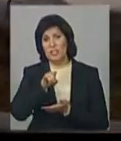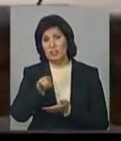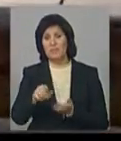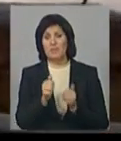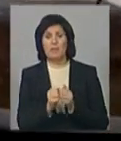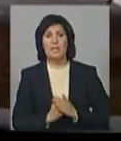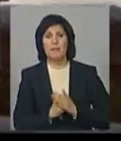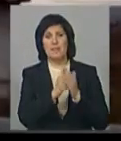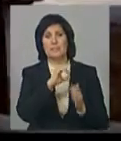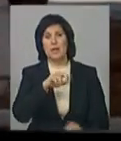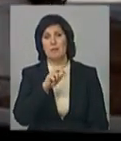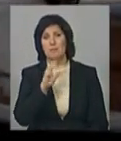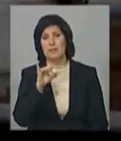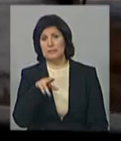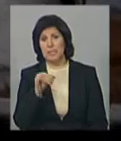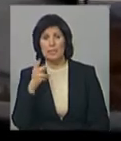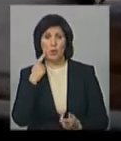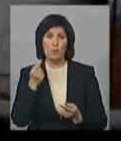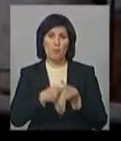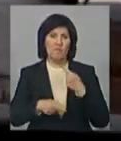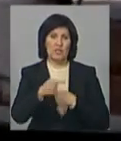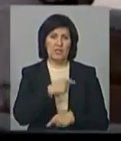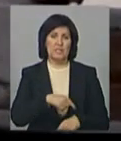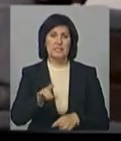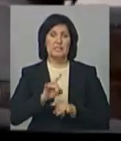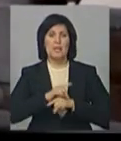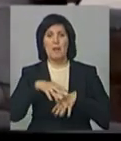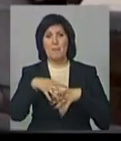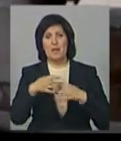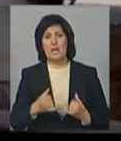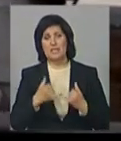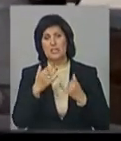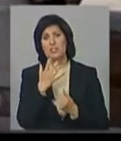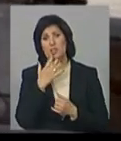біля бази Альбасете, коли повертався з параду на честь національного свята.